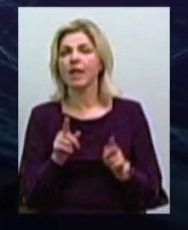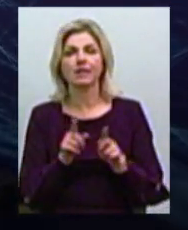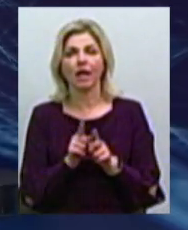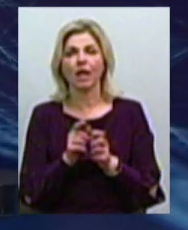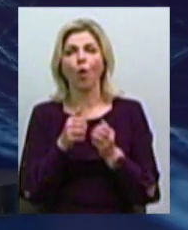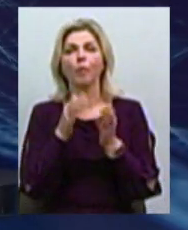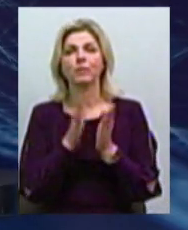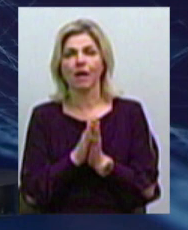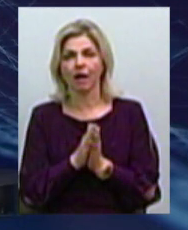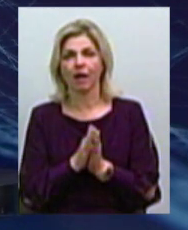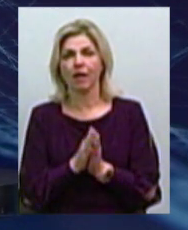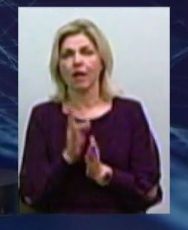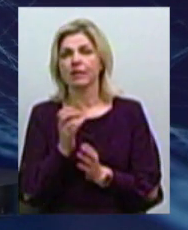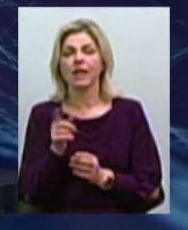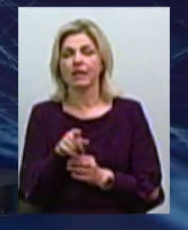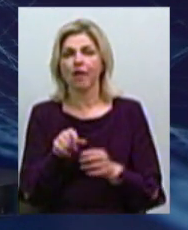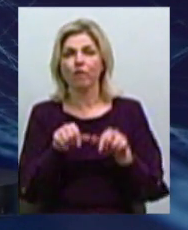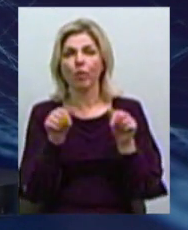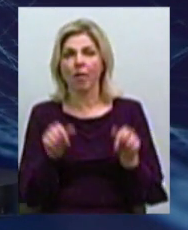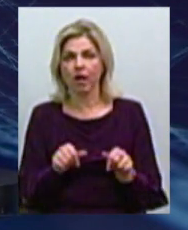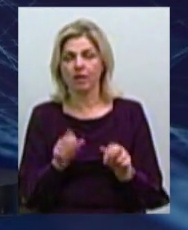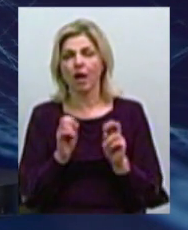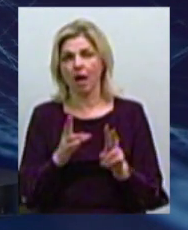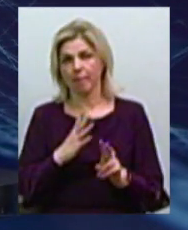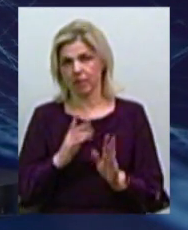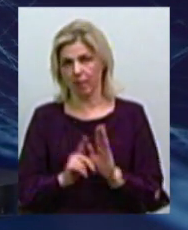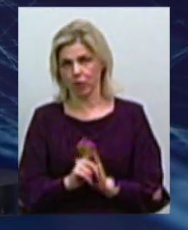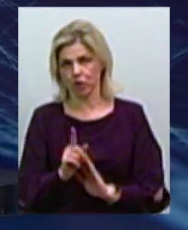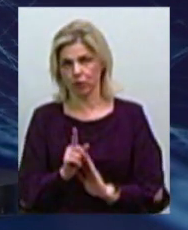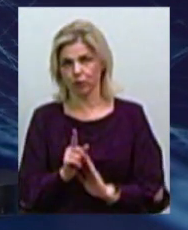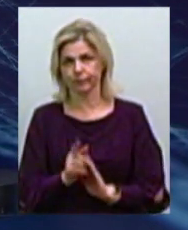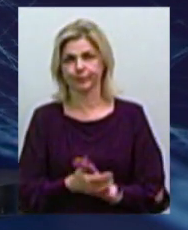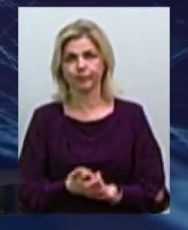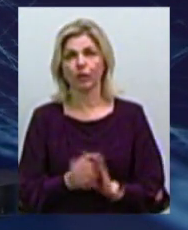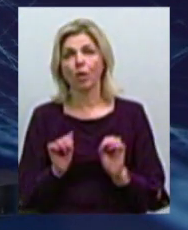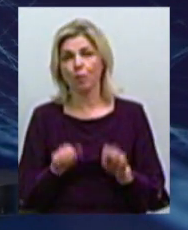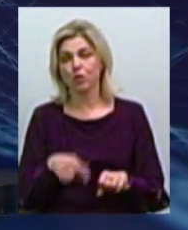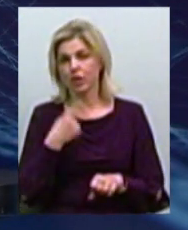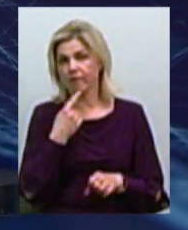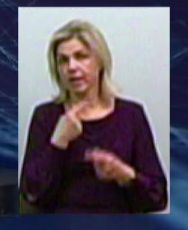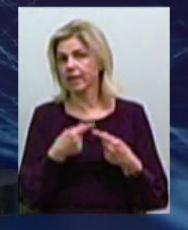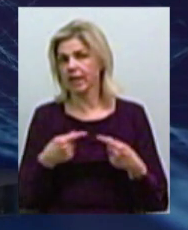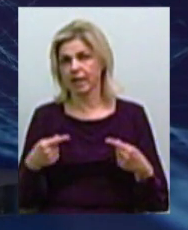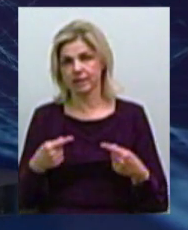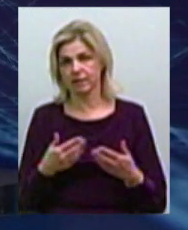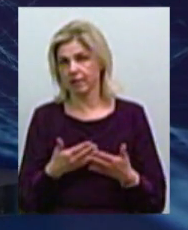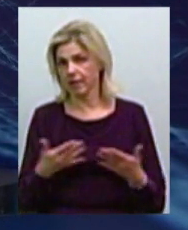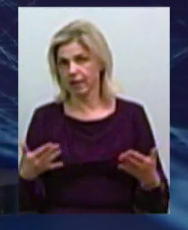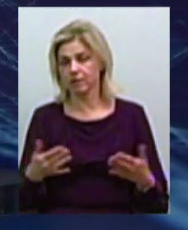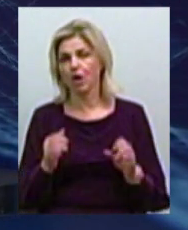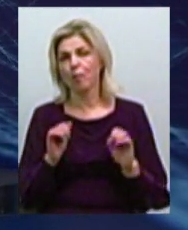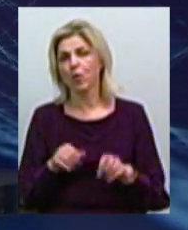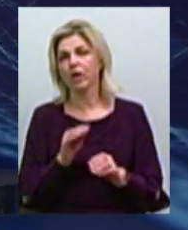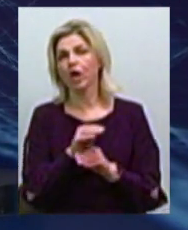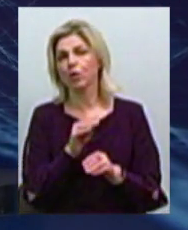і не в тих форматах, які були на початку. Можна говорити різні речі, да? Там можна якимось чином